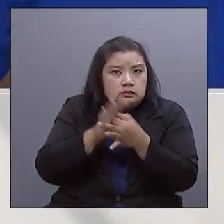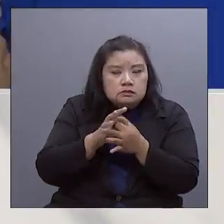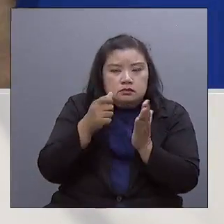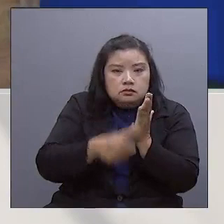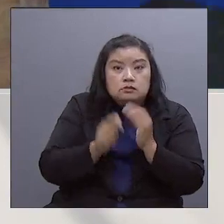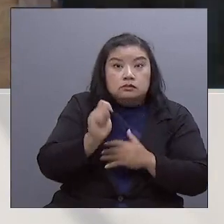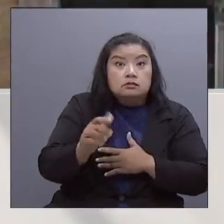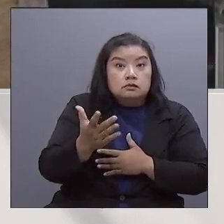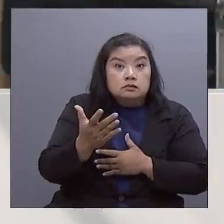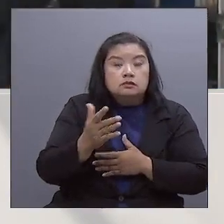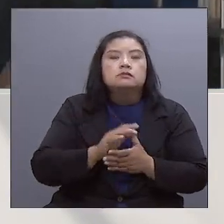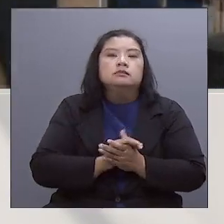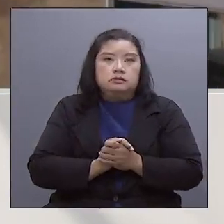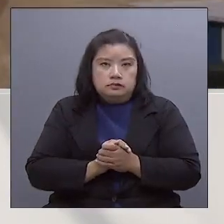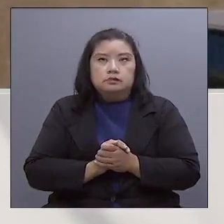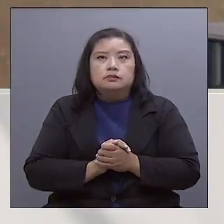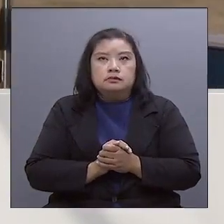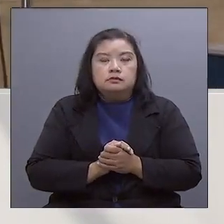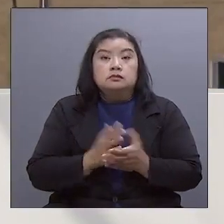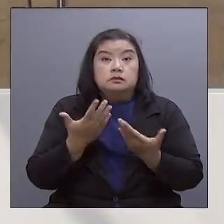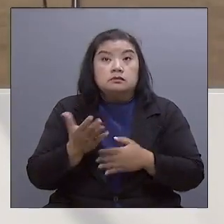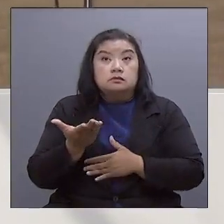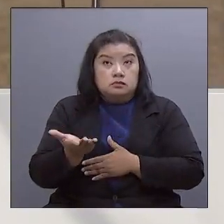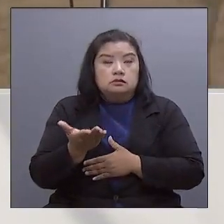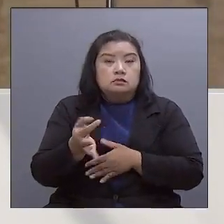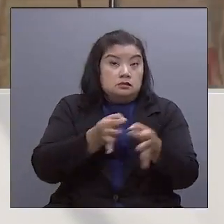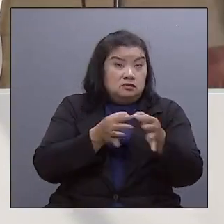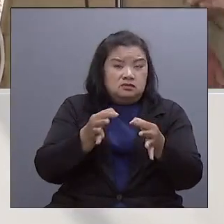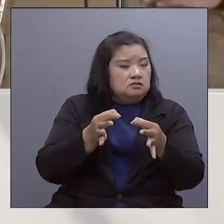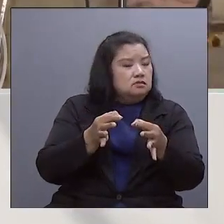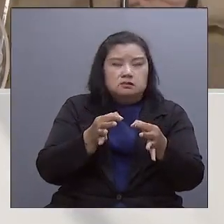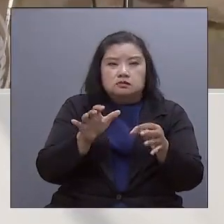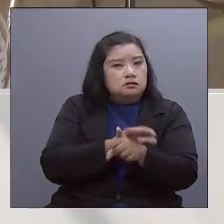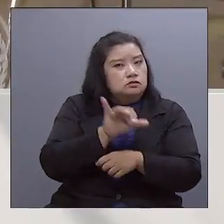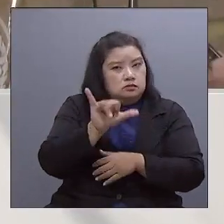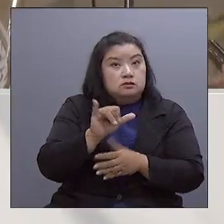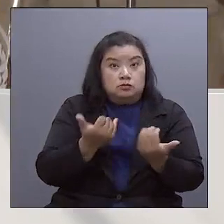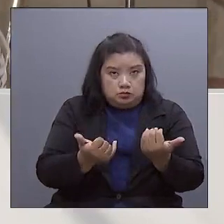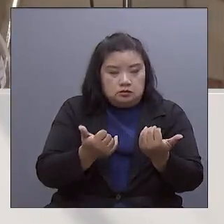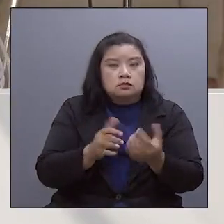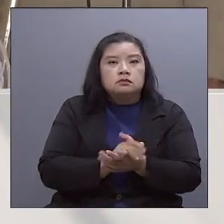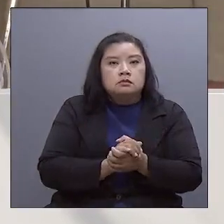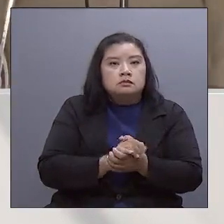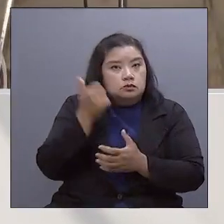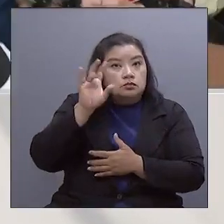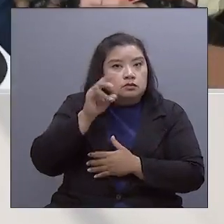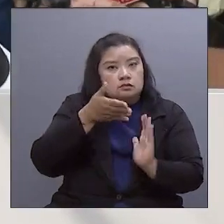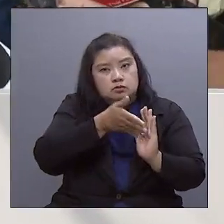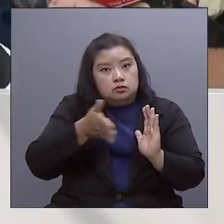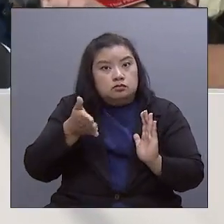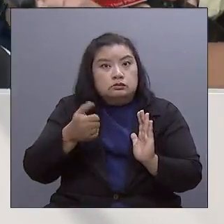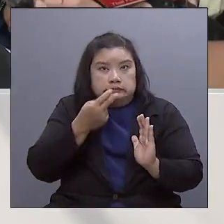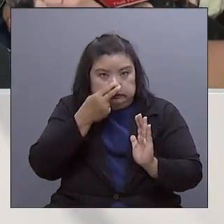ภาษีนี้ด้วยเหมือนกันค่ะเรื่องที่คุณเศรษฐาอธิบายดูจะยังไม่จบแค่นี้นะคะเพราะว่าช่วงสุดสัปดาห์ที่ผ่านมาความเคลื่อนไหวในทวิตเตอร์